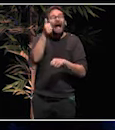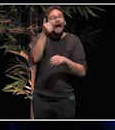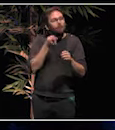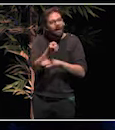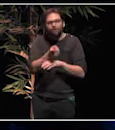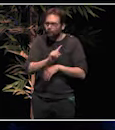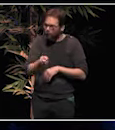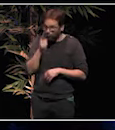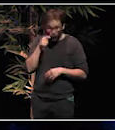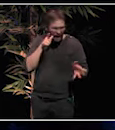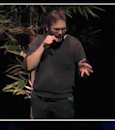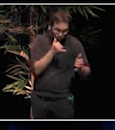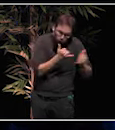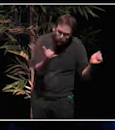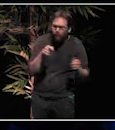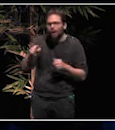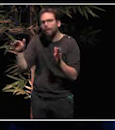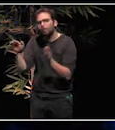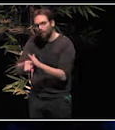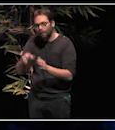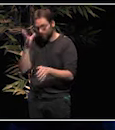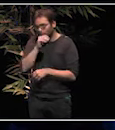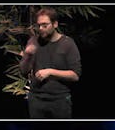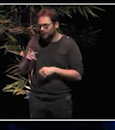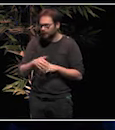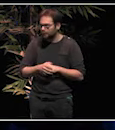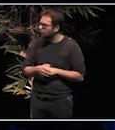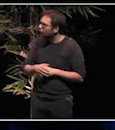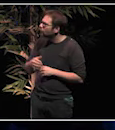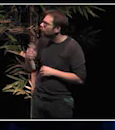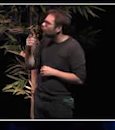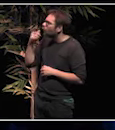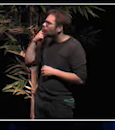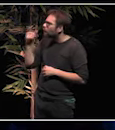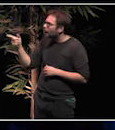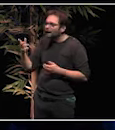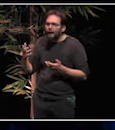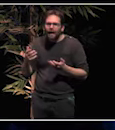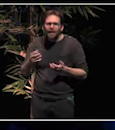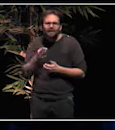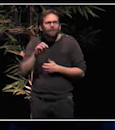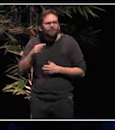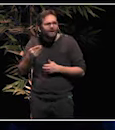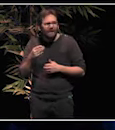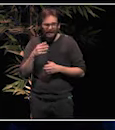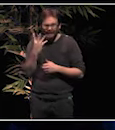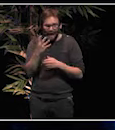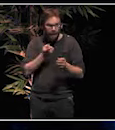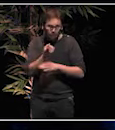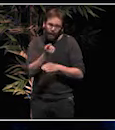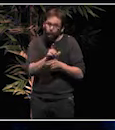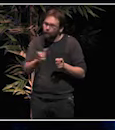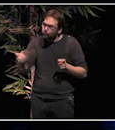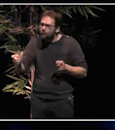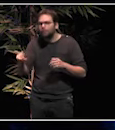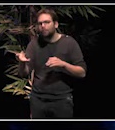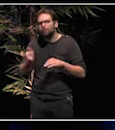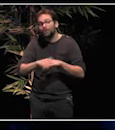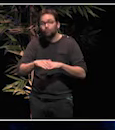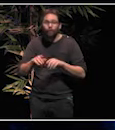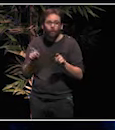de l'effort. Mmh. Et donc finalement, quand on a dit ça, on se rend compte que, OK, on peut dire l'UTMB, c'est 4 marathons à la suite. On peut dire aussi, finalement, c'est